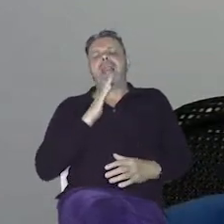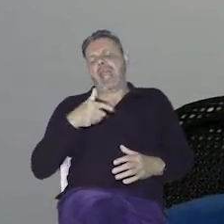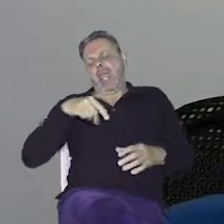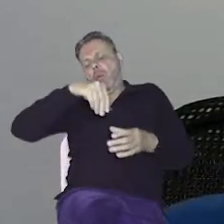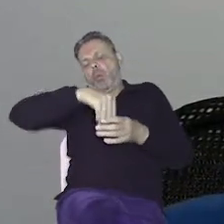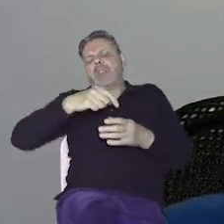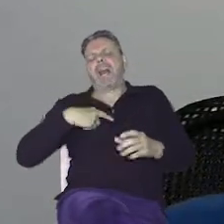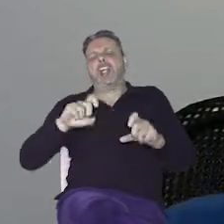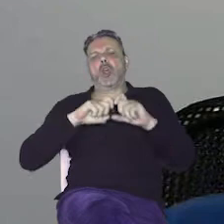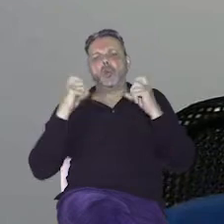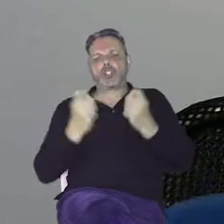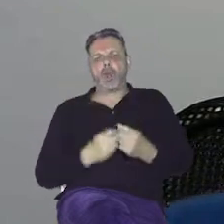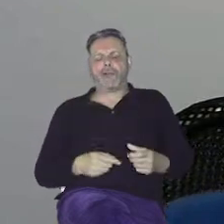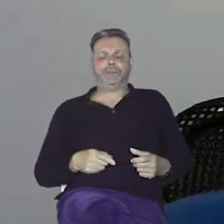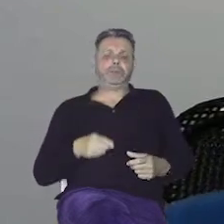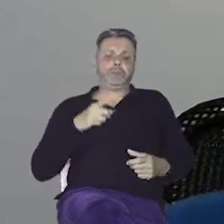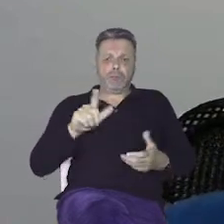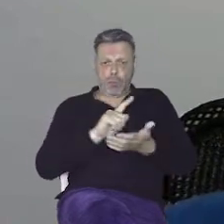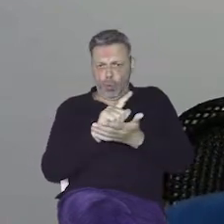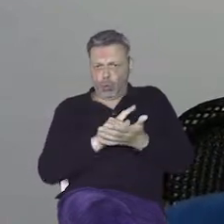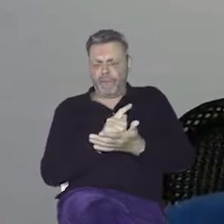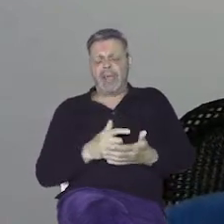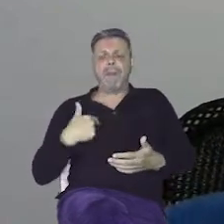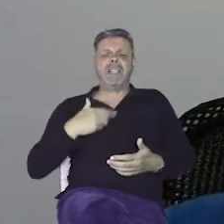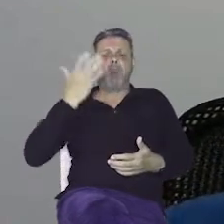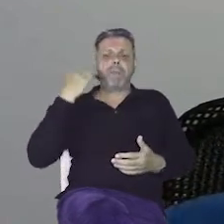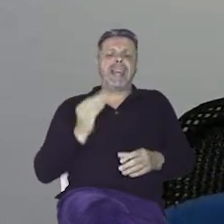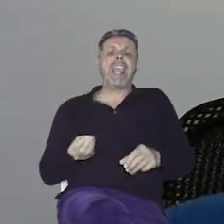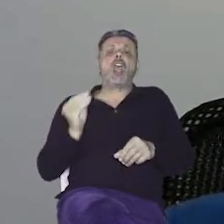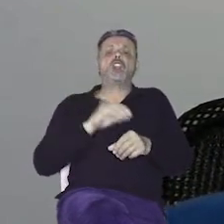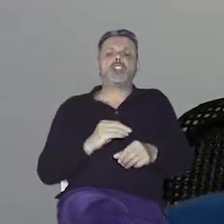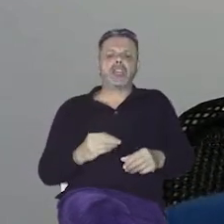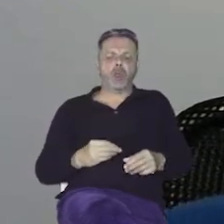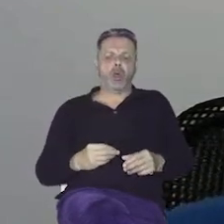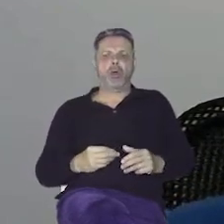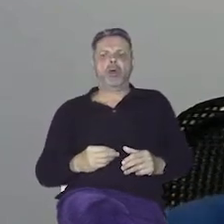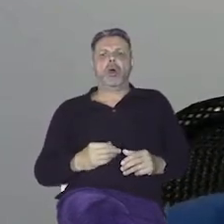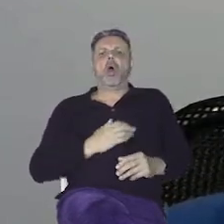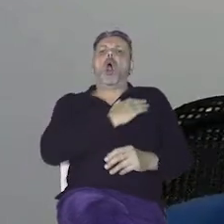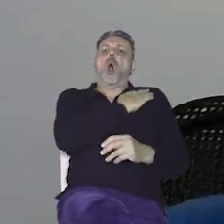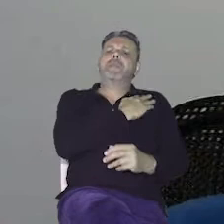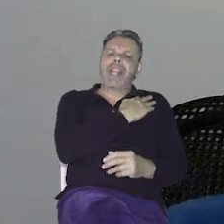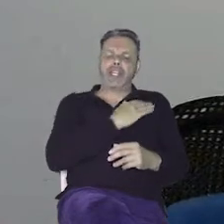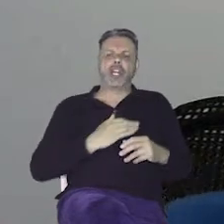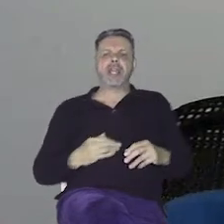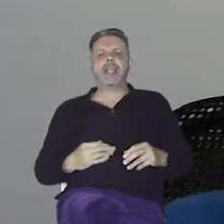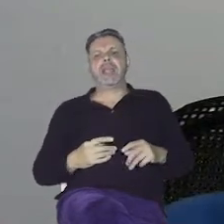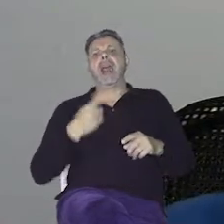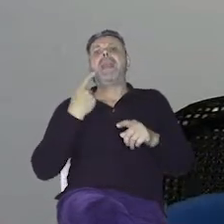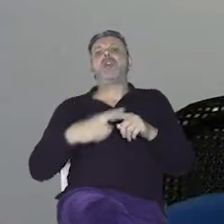naših ustanova. U tom periodu bili smo dodatno zapravo opterećeni nedostatkom